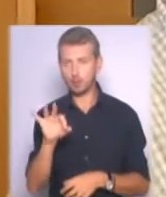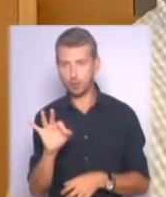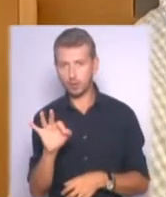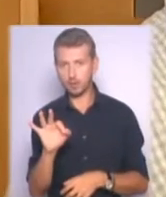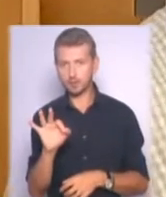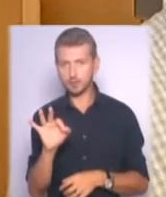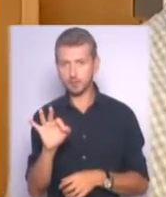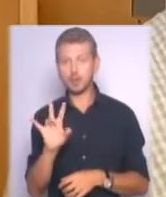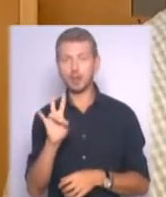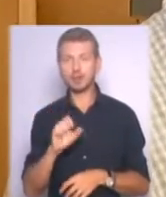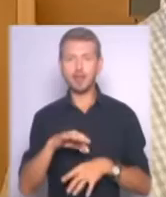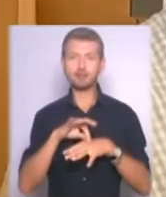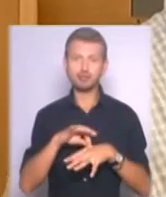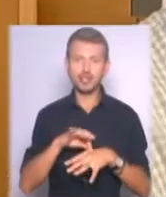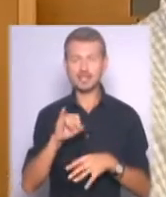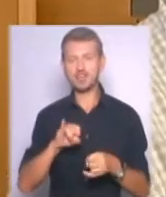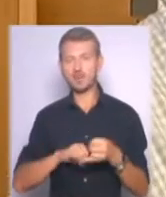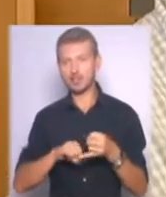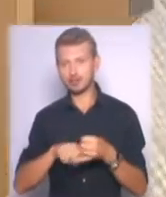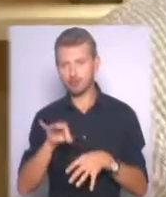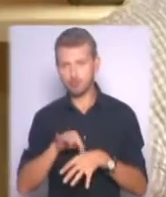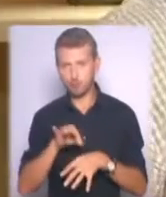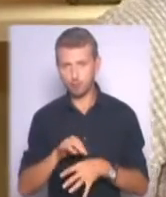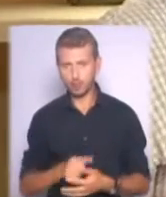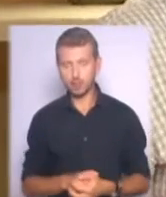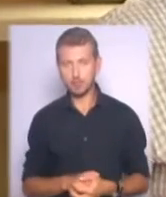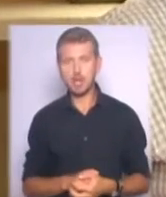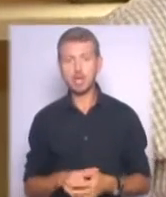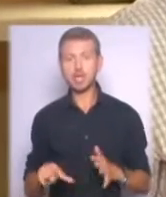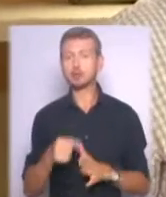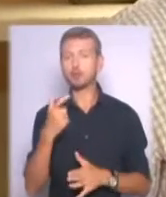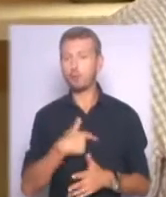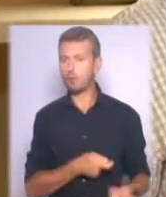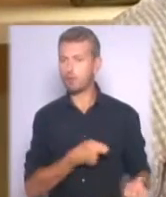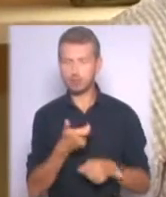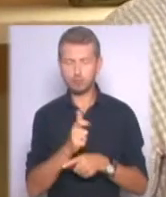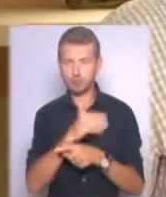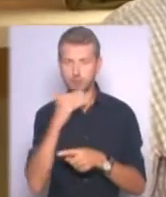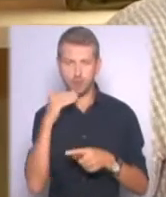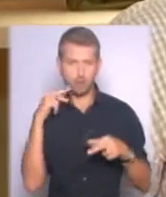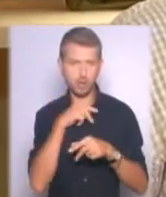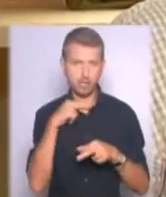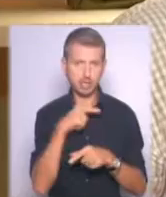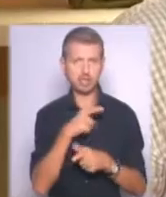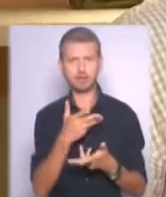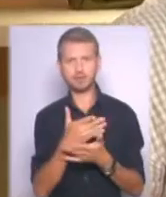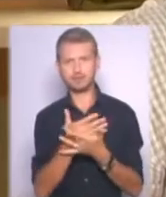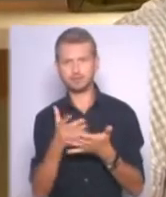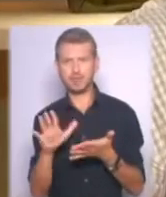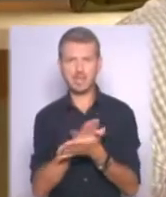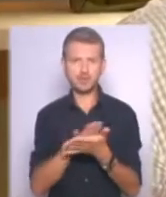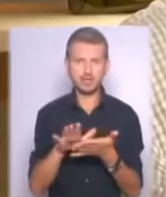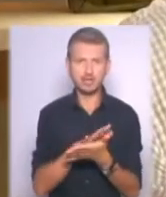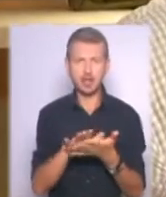операцій на шкірні та венеричні захворювання. З собою ми веземо досить велику кількість ліків, дезінфектантів,